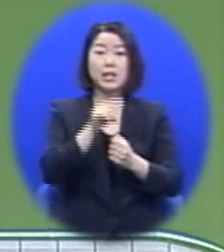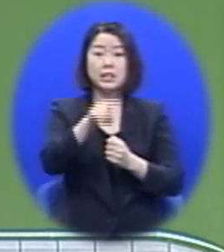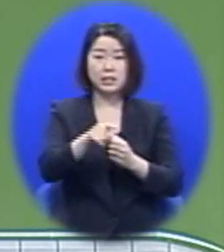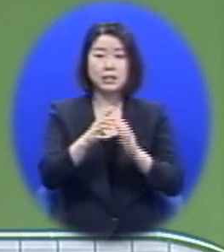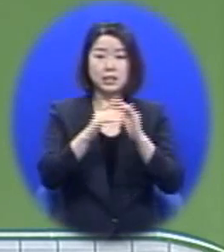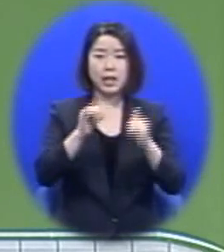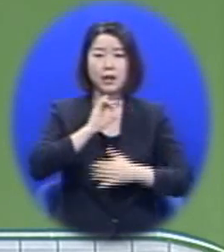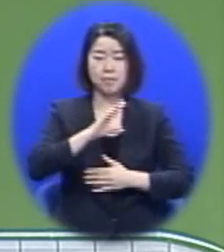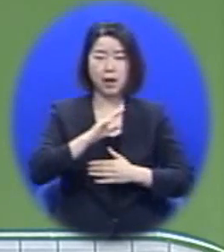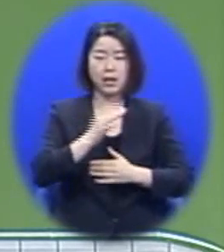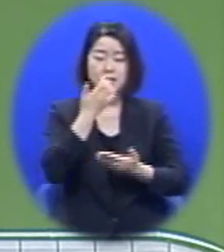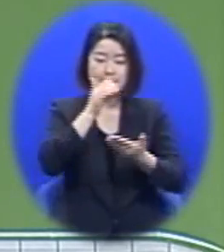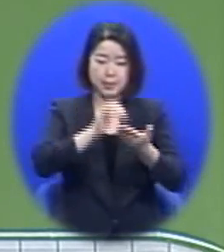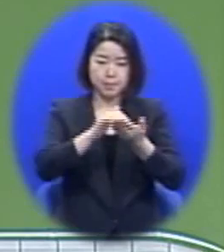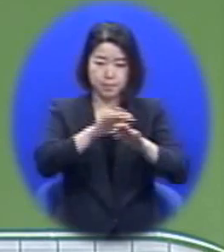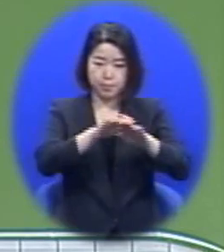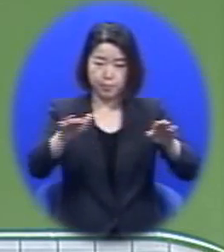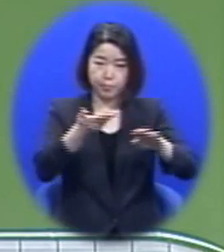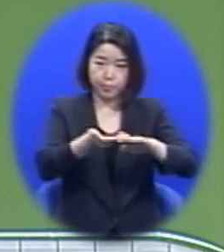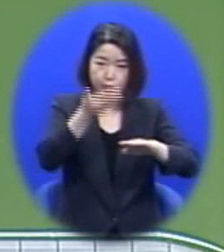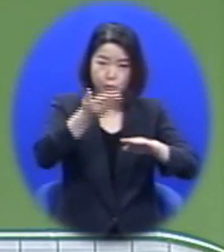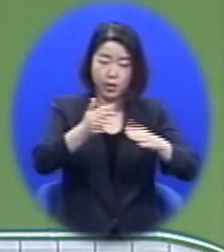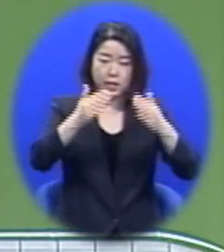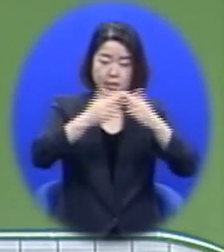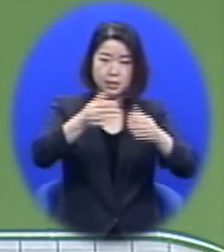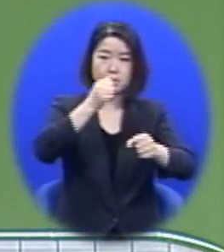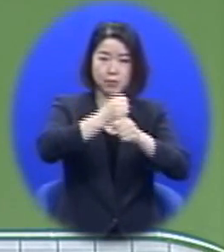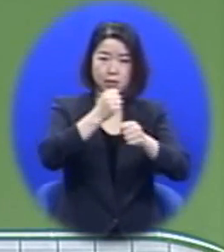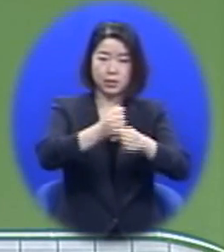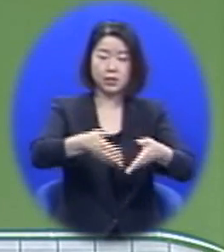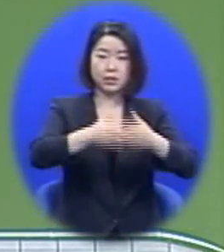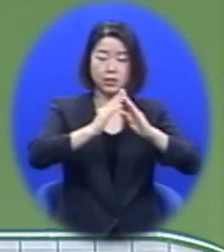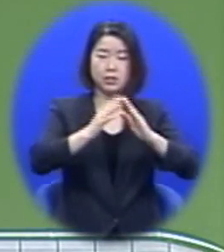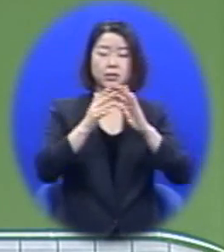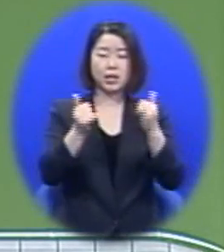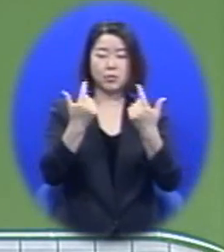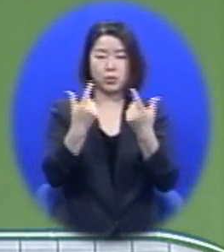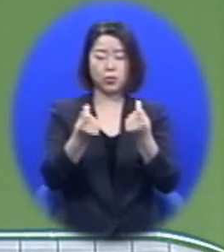그자만이 반석 위에 집을 지은 사람과 같습니다.